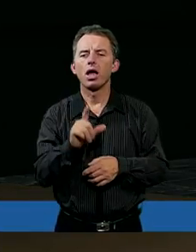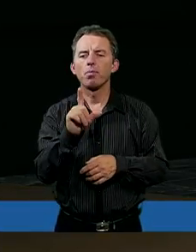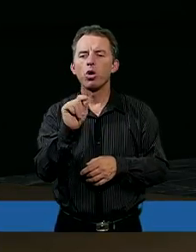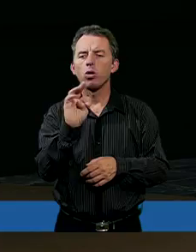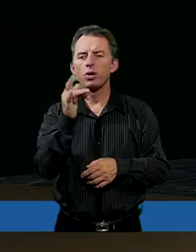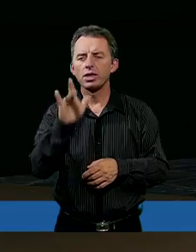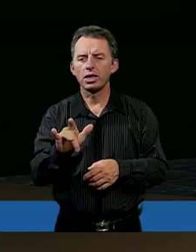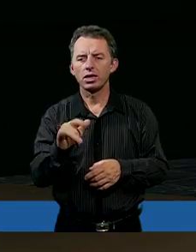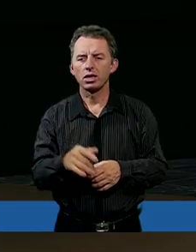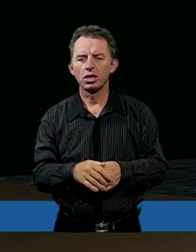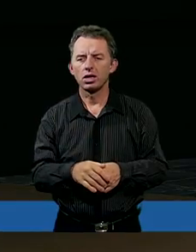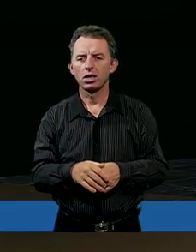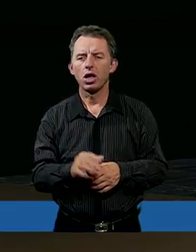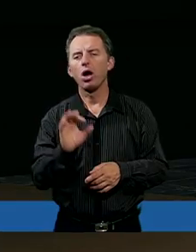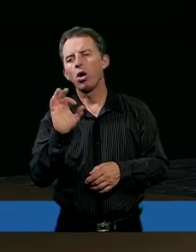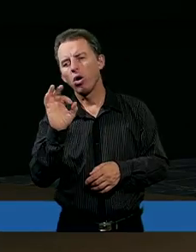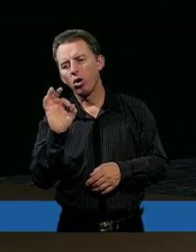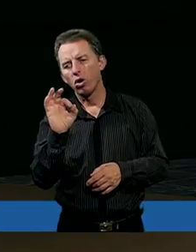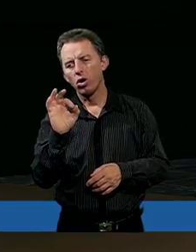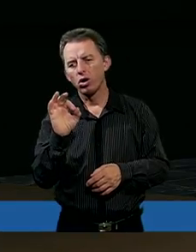poematy o